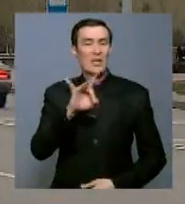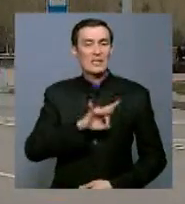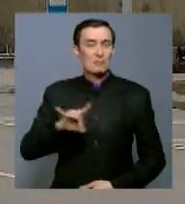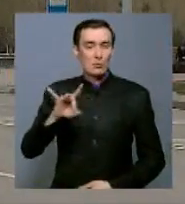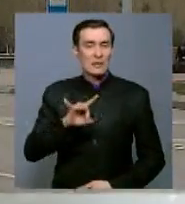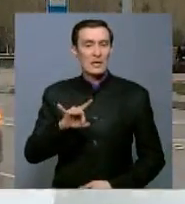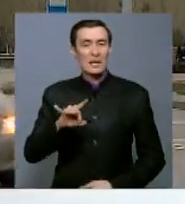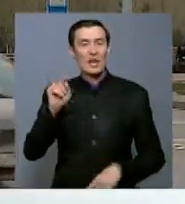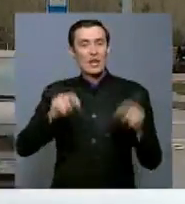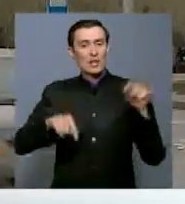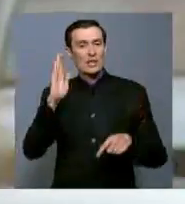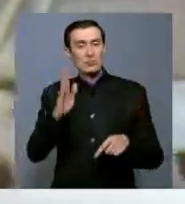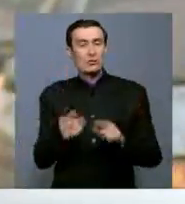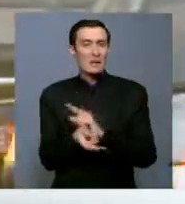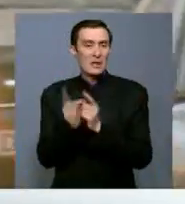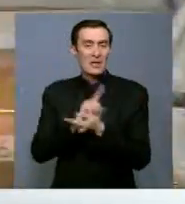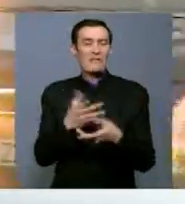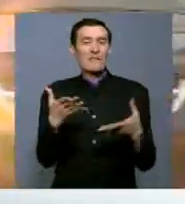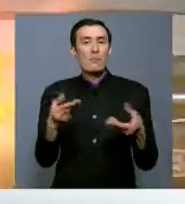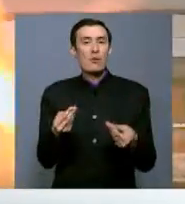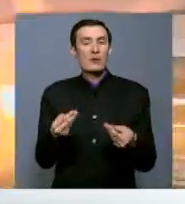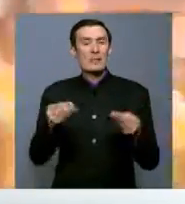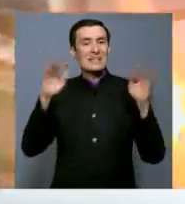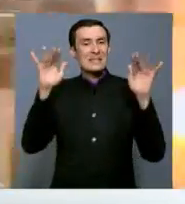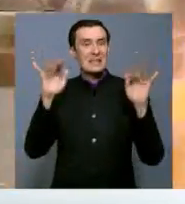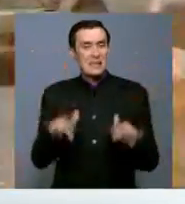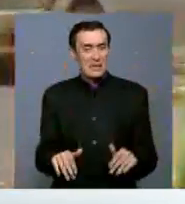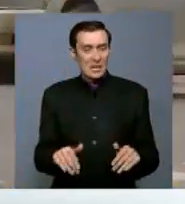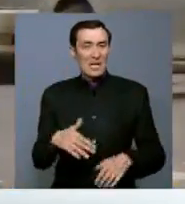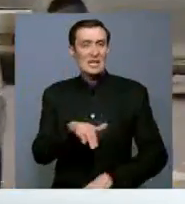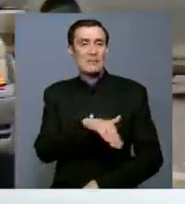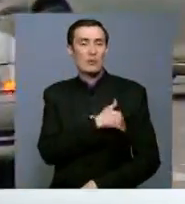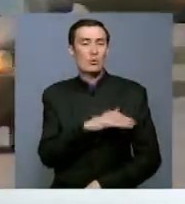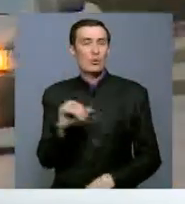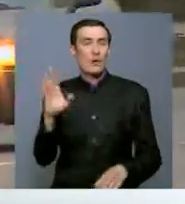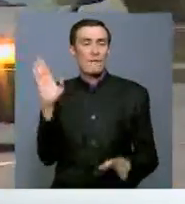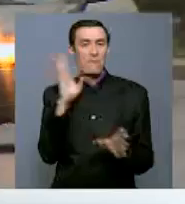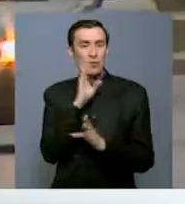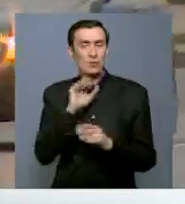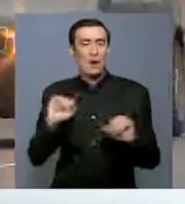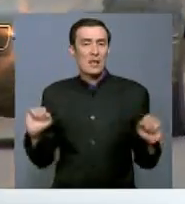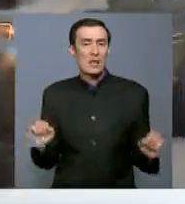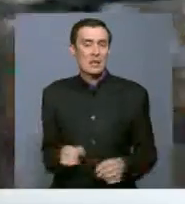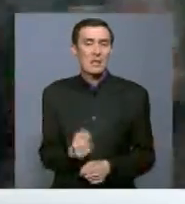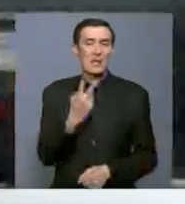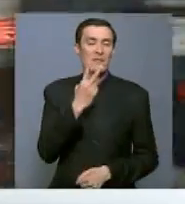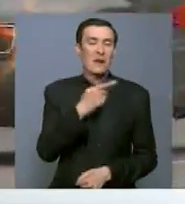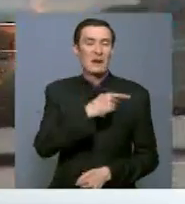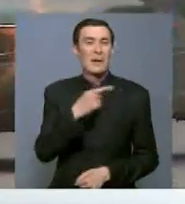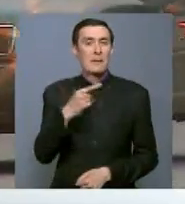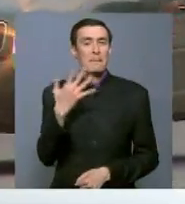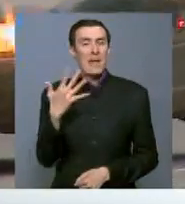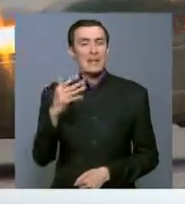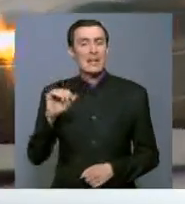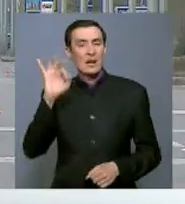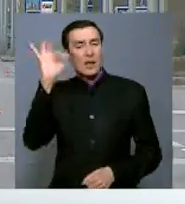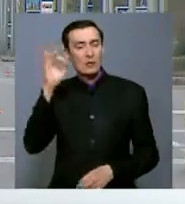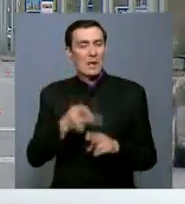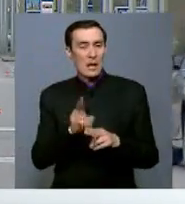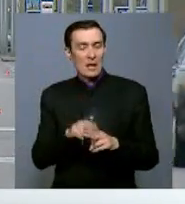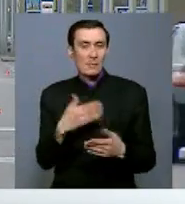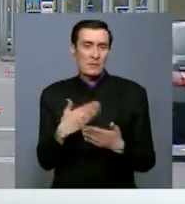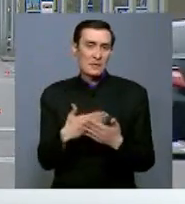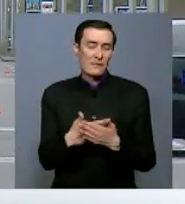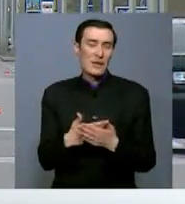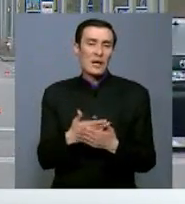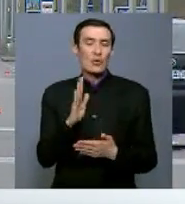республики. Местами дожди будут переходить в мокрый снег. Температура воздуха ожидается холоднее обычной на 2-5 градуса. Такая погода, обещают